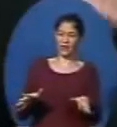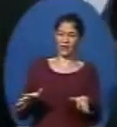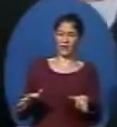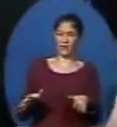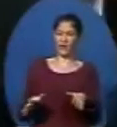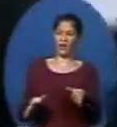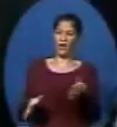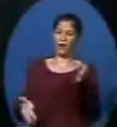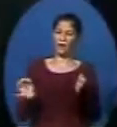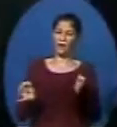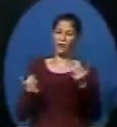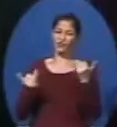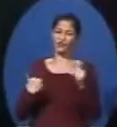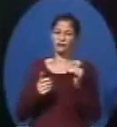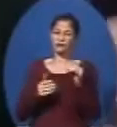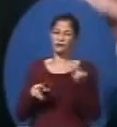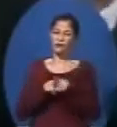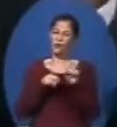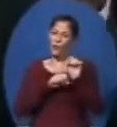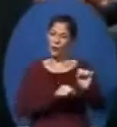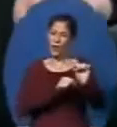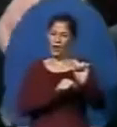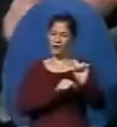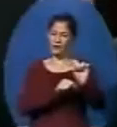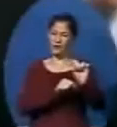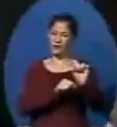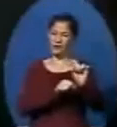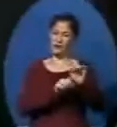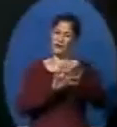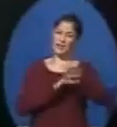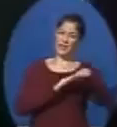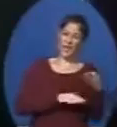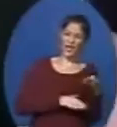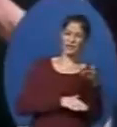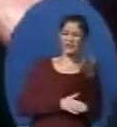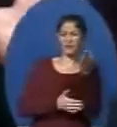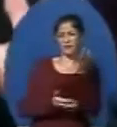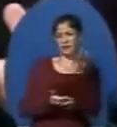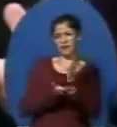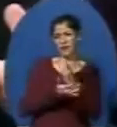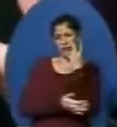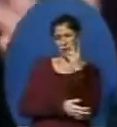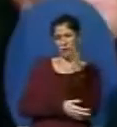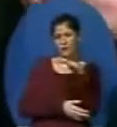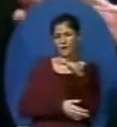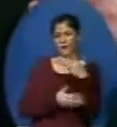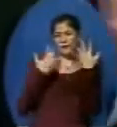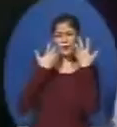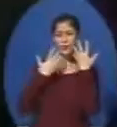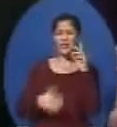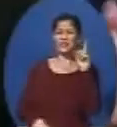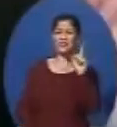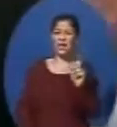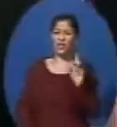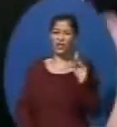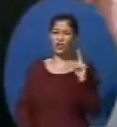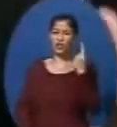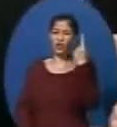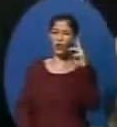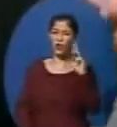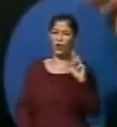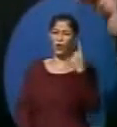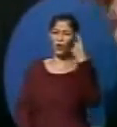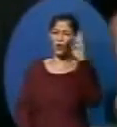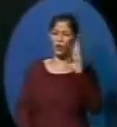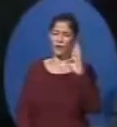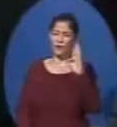הפרקליטות הפכה לצד במשפט הזה. כמו גם בפרשת זדורוב. מה לא, לעשות? לא, עזוב את זדורוב. לא, לא, לא. היא הפכה